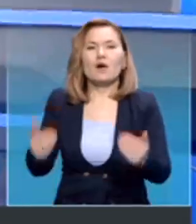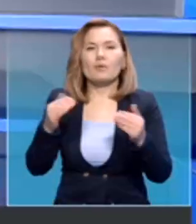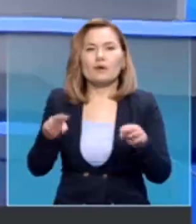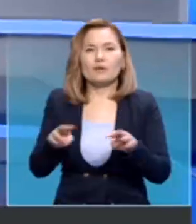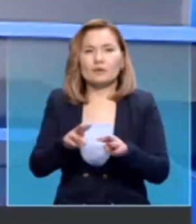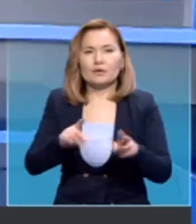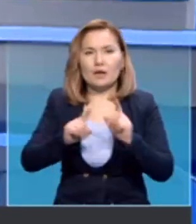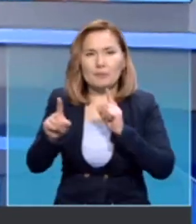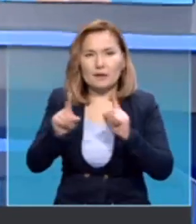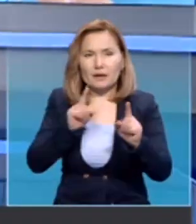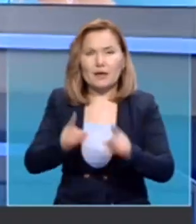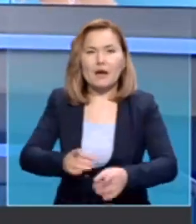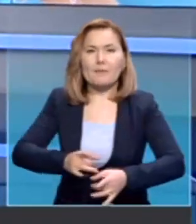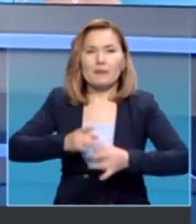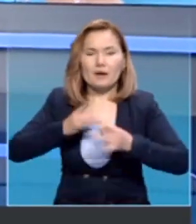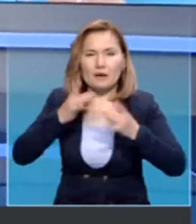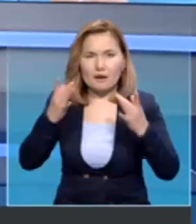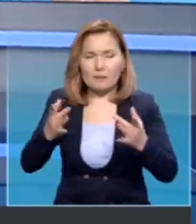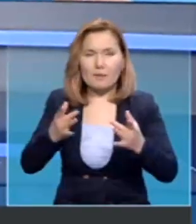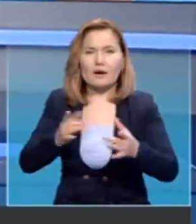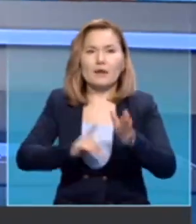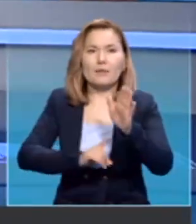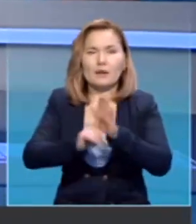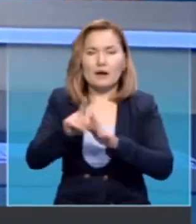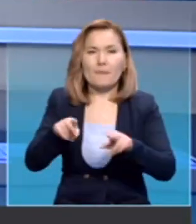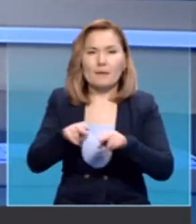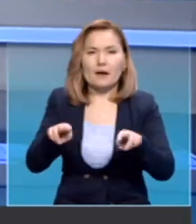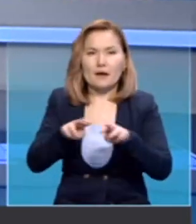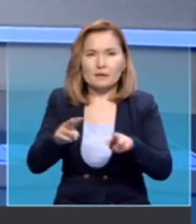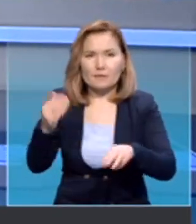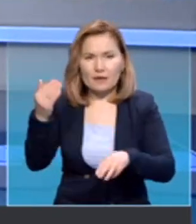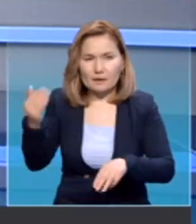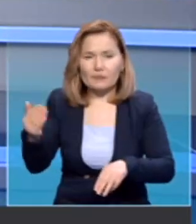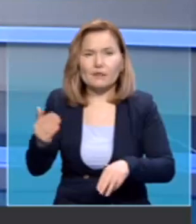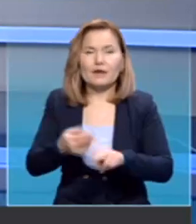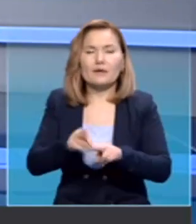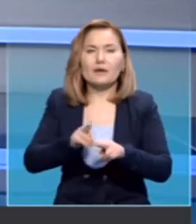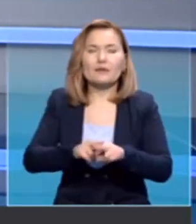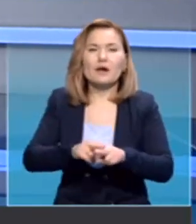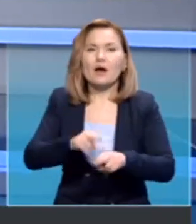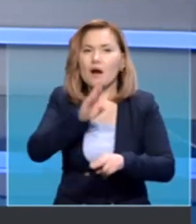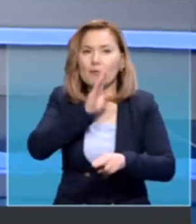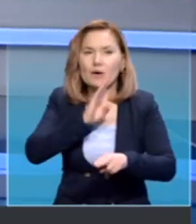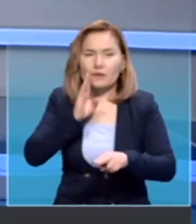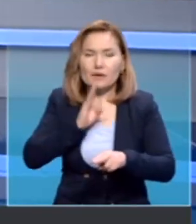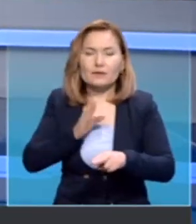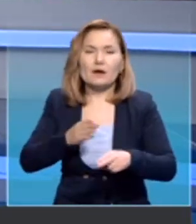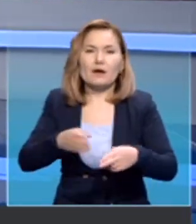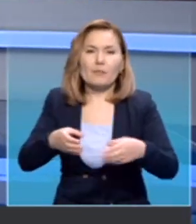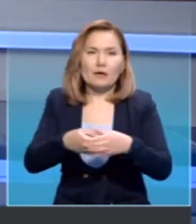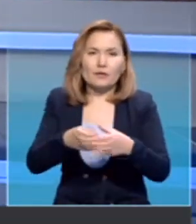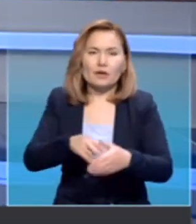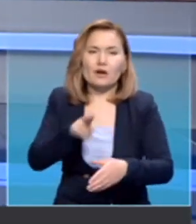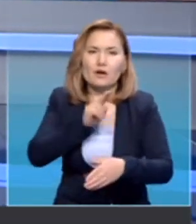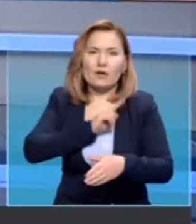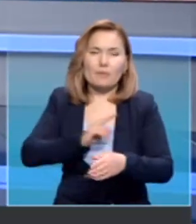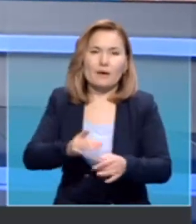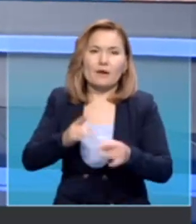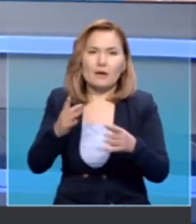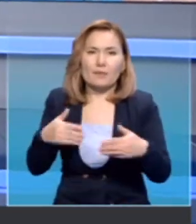Бүгінгі үкімет отырысы мерекелік көңіл күймен басталды. Премьер-министр Әлихан Смайылов ақпарат құралдарында қызмет ететін